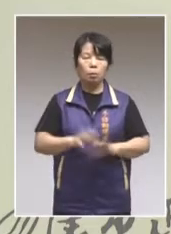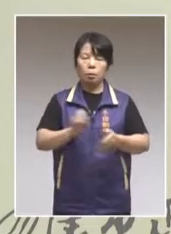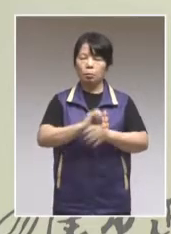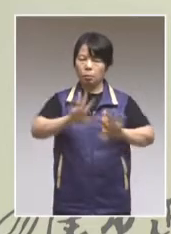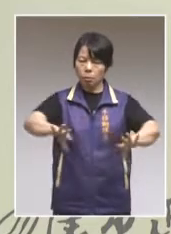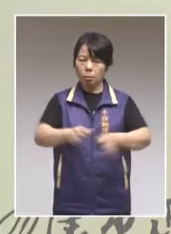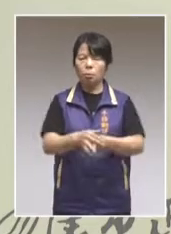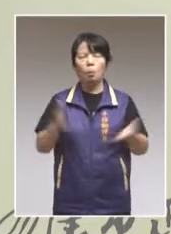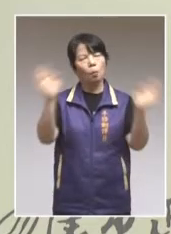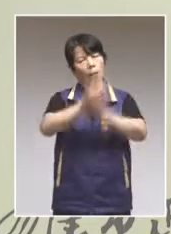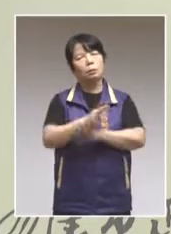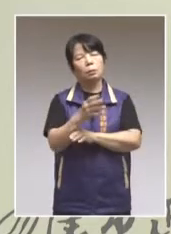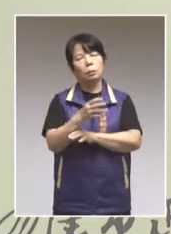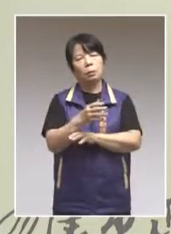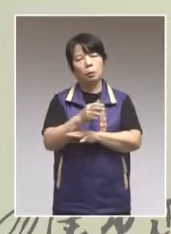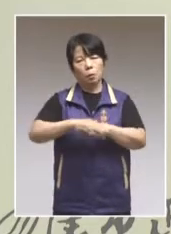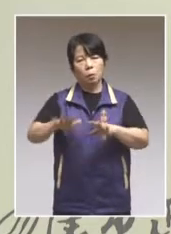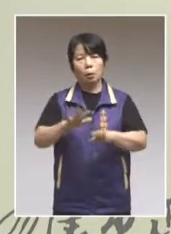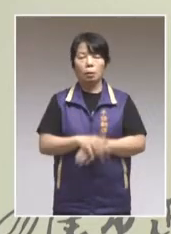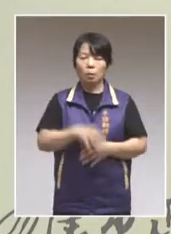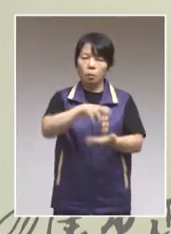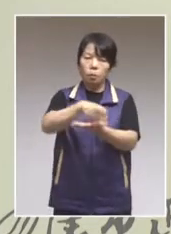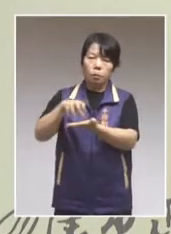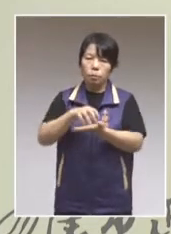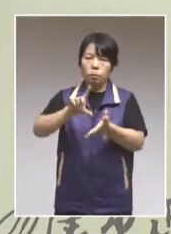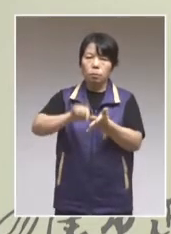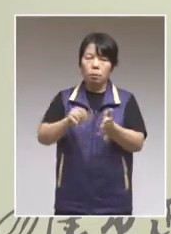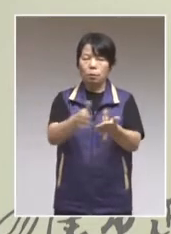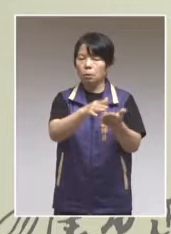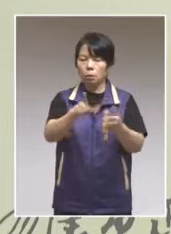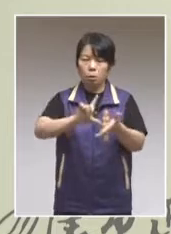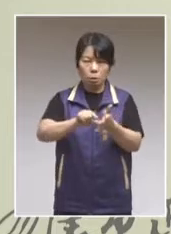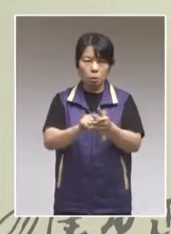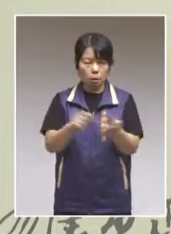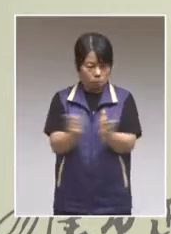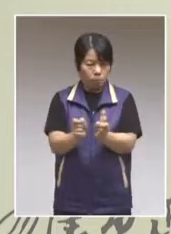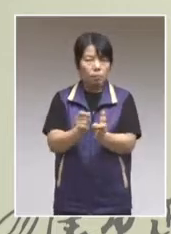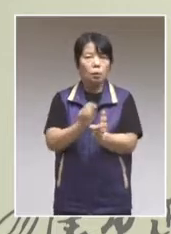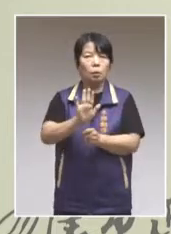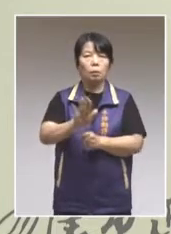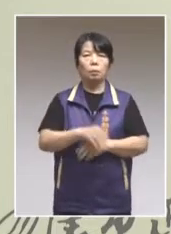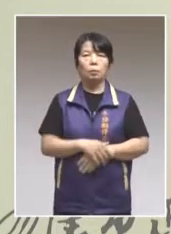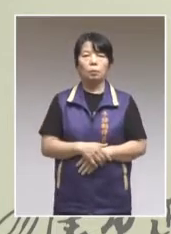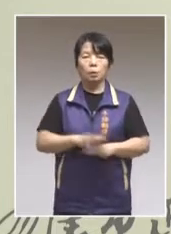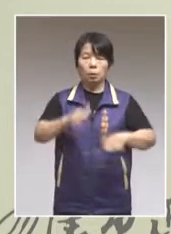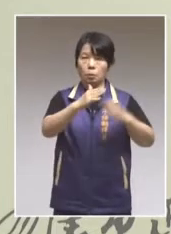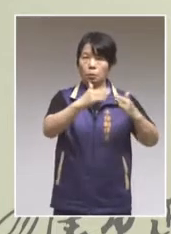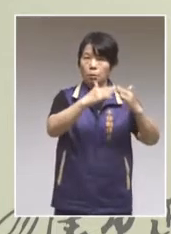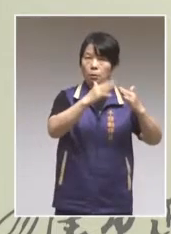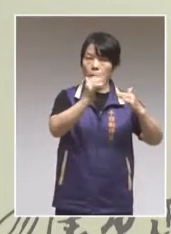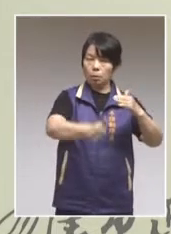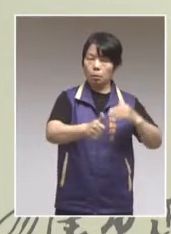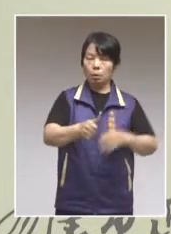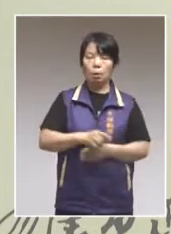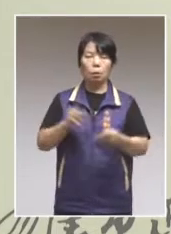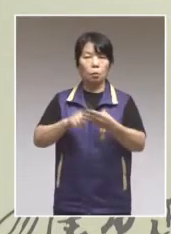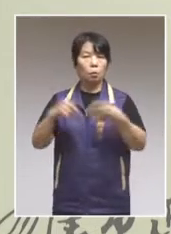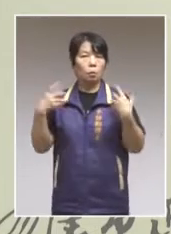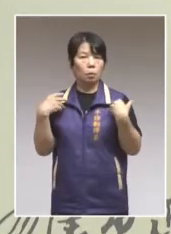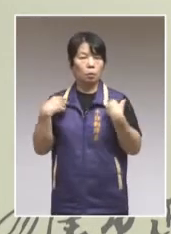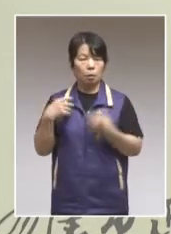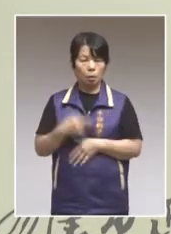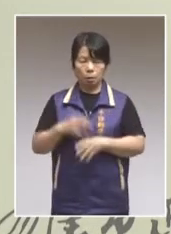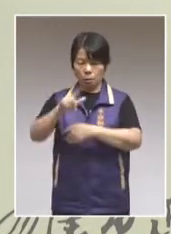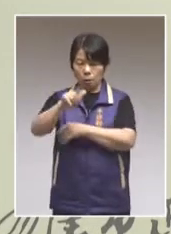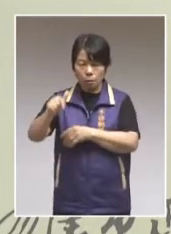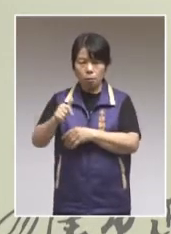间，所以作业的时间都非常的压缩的非常的紧，所以校长要找主任，要找老